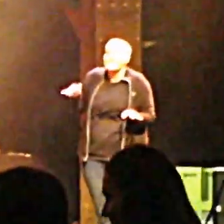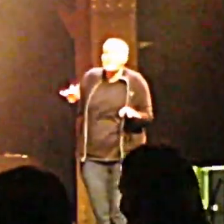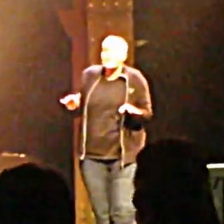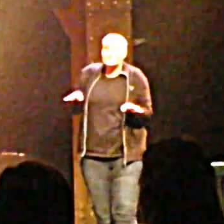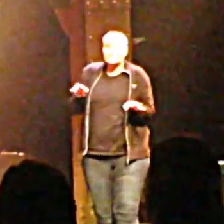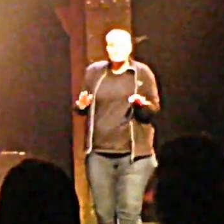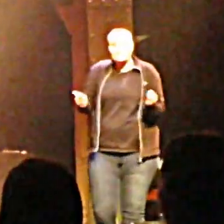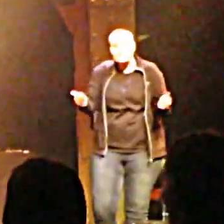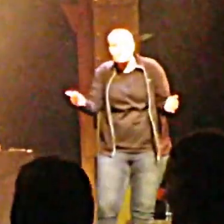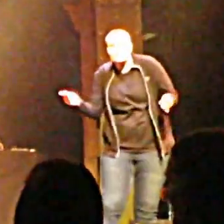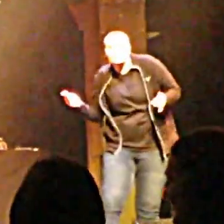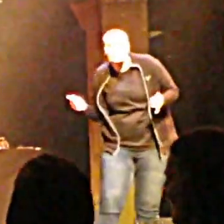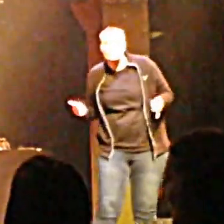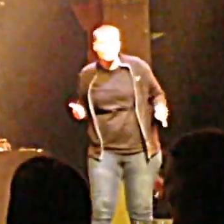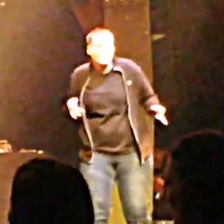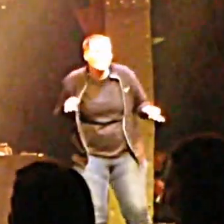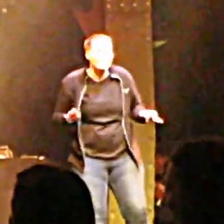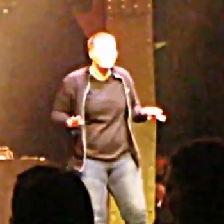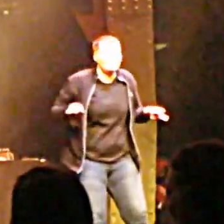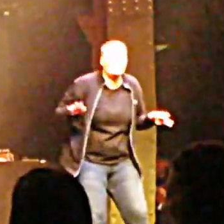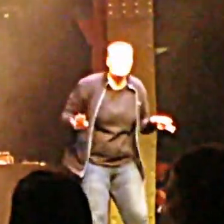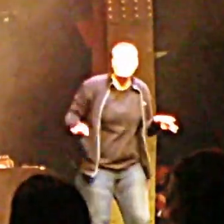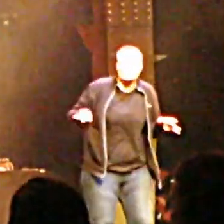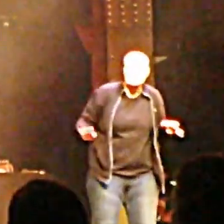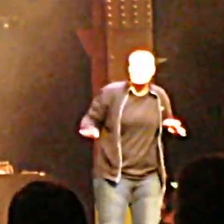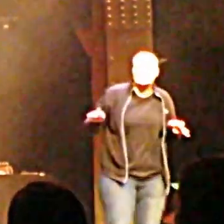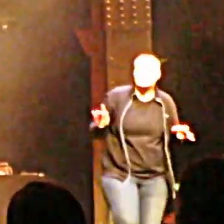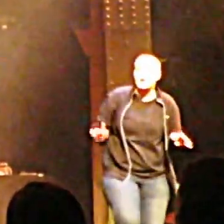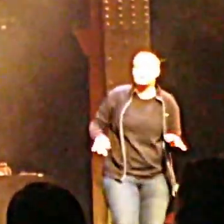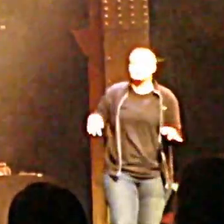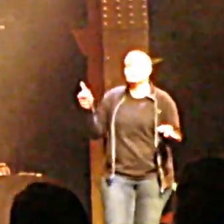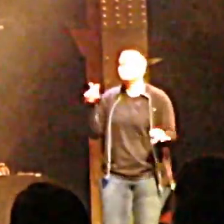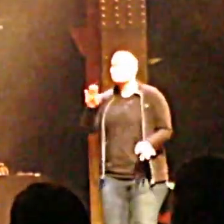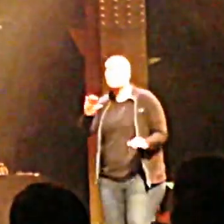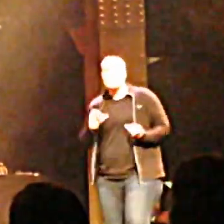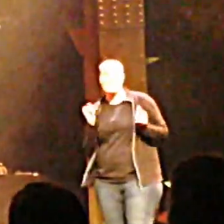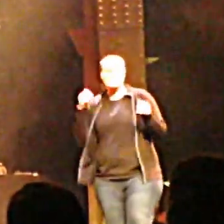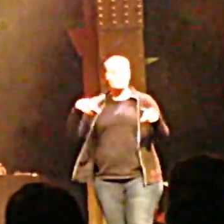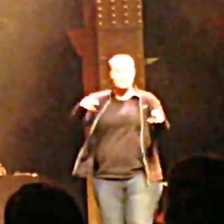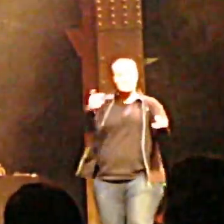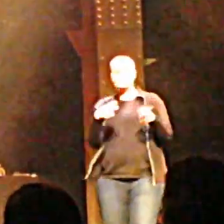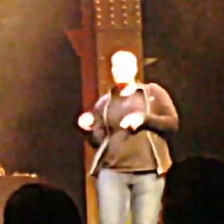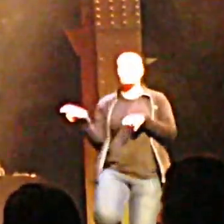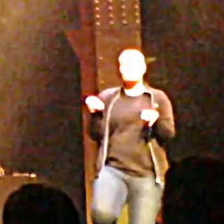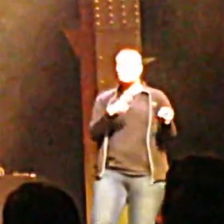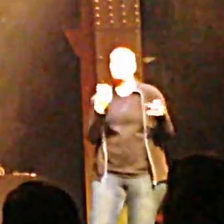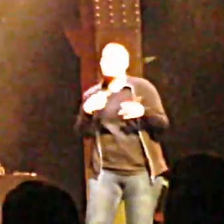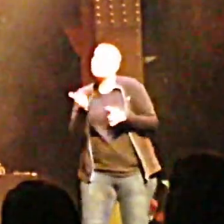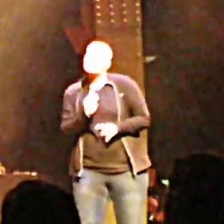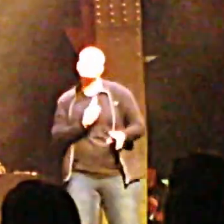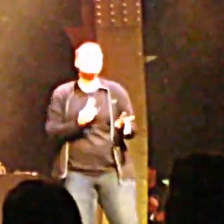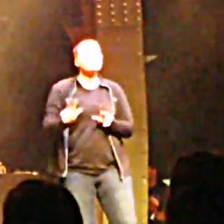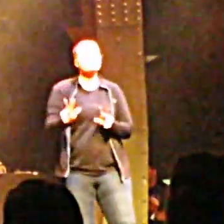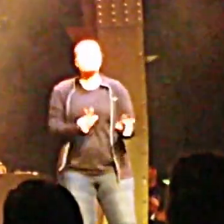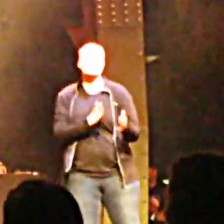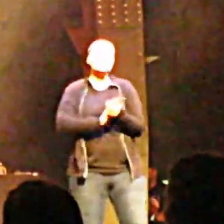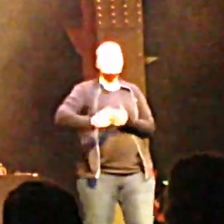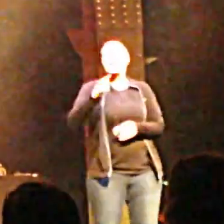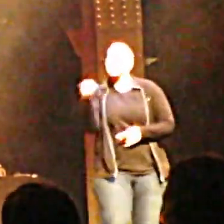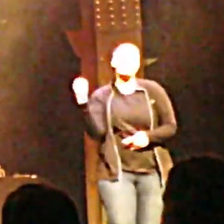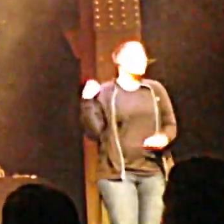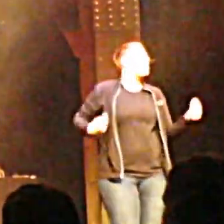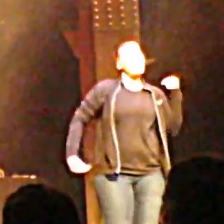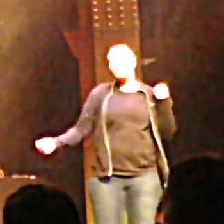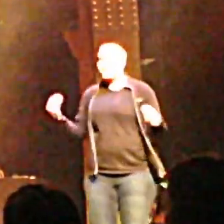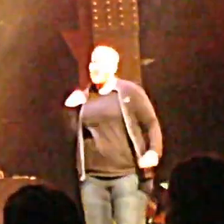Round 1! Ah, ah, ah, ah, ah! Dein Leben auf der Straße, geregelter Verkehr. Von allen Seiten kommen sie